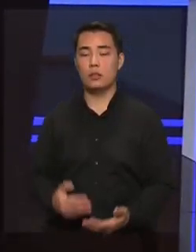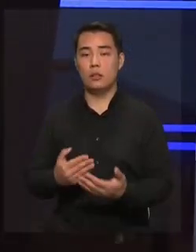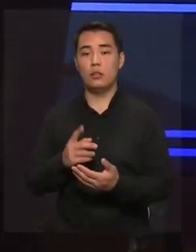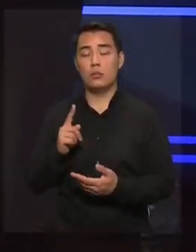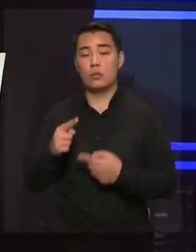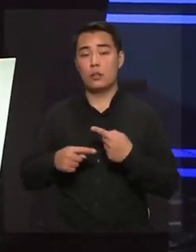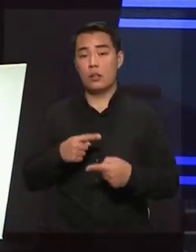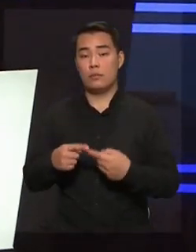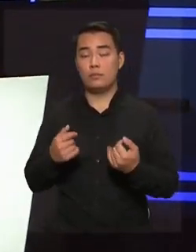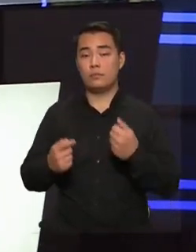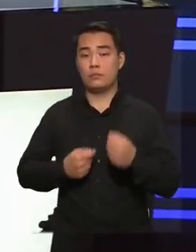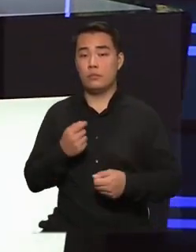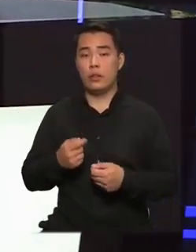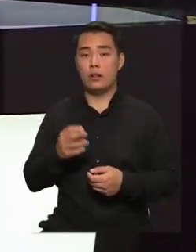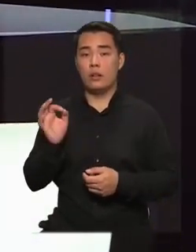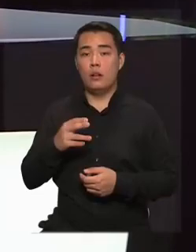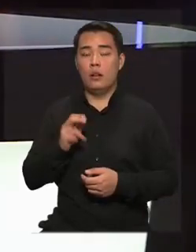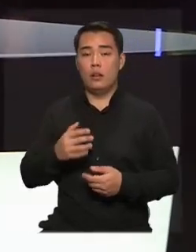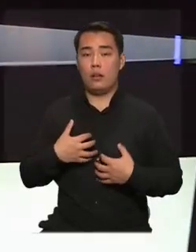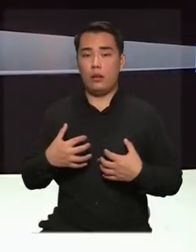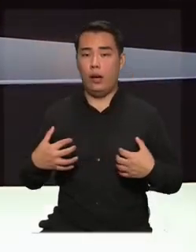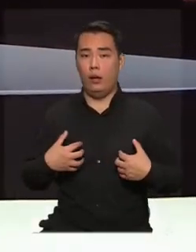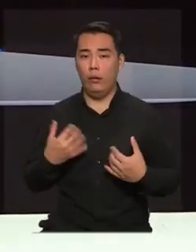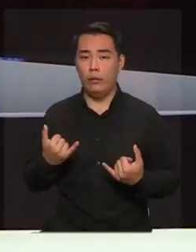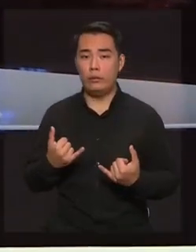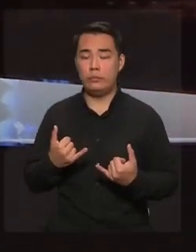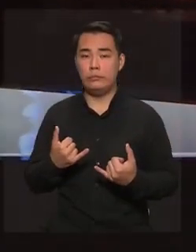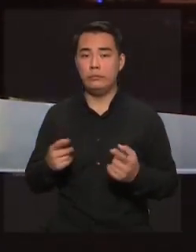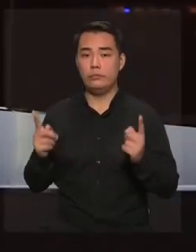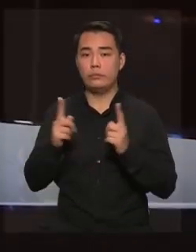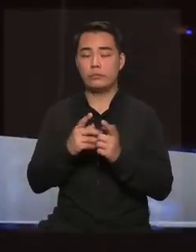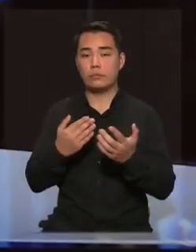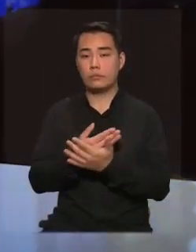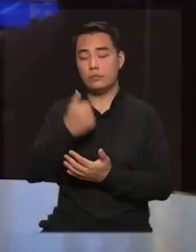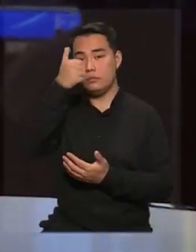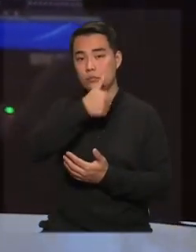Ну и следующий наш материал о том, как животные встречают Новый год.